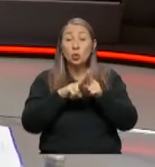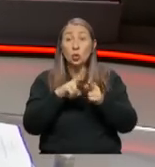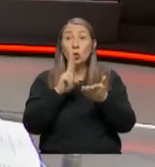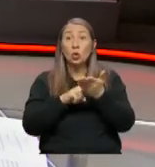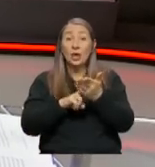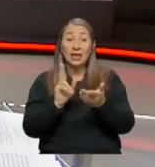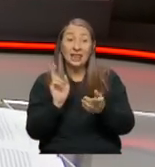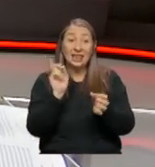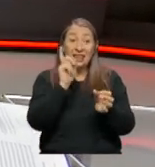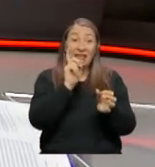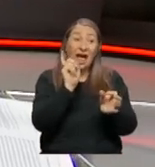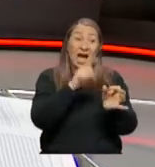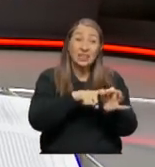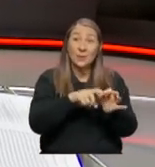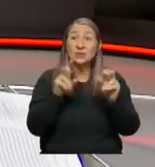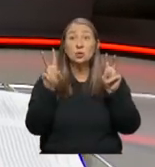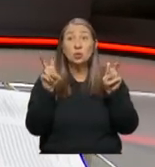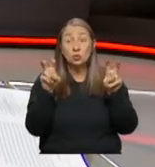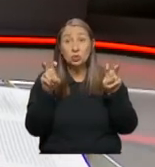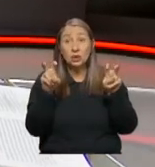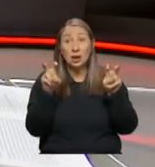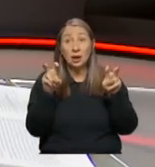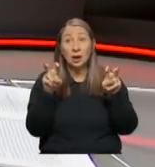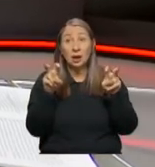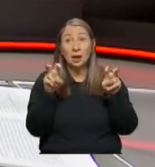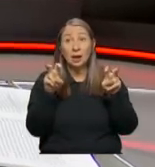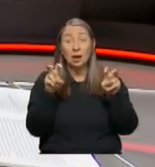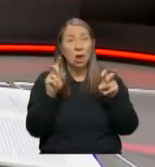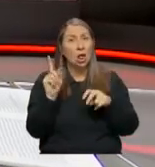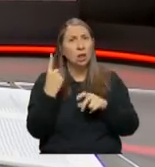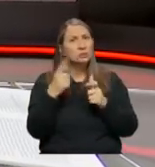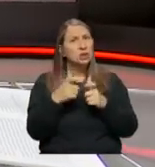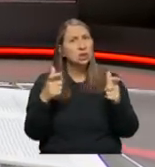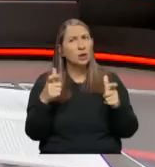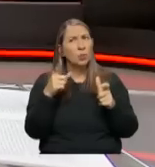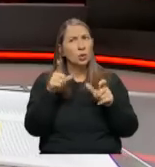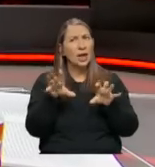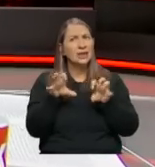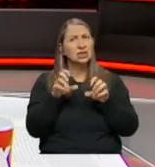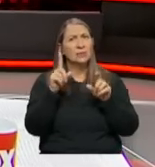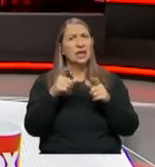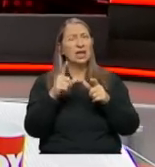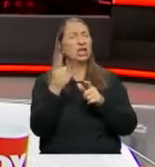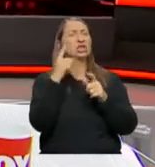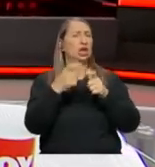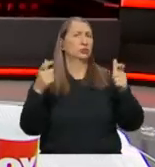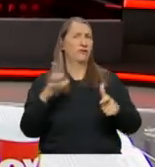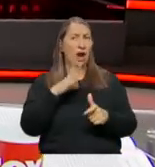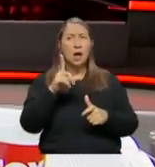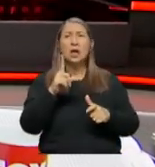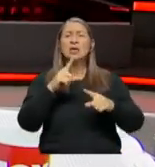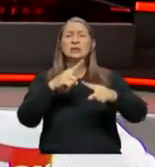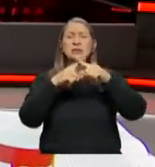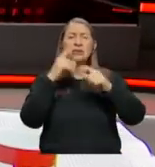üye transferi veya üye atanması konusunda ilginç bir gelişme, bunu etkileyecek ilginç bir gelişme yaşanıyor.